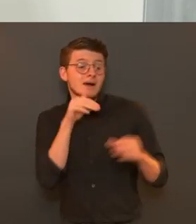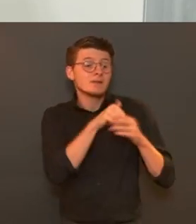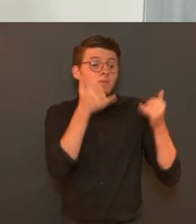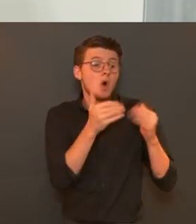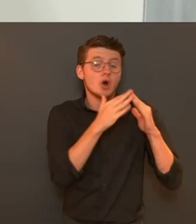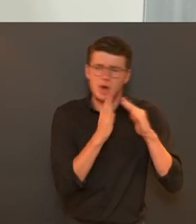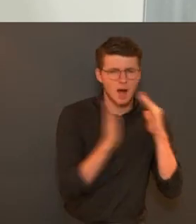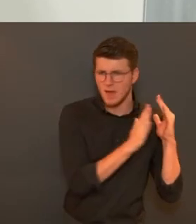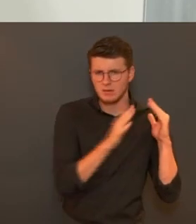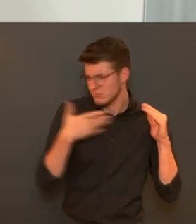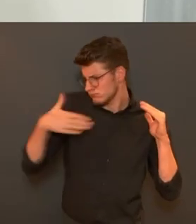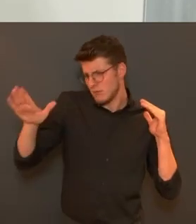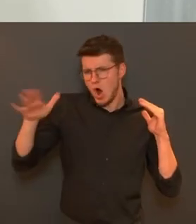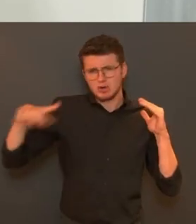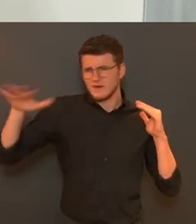vivent sous le même toit.